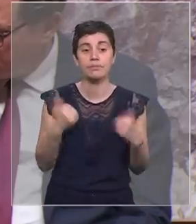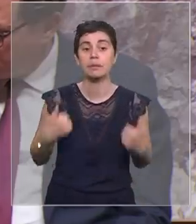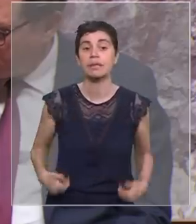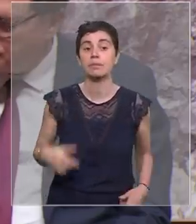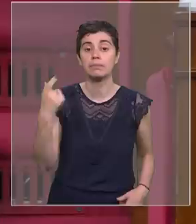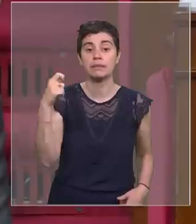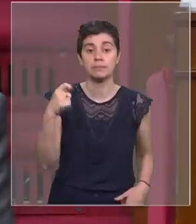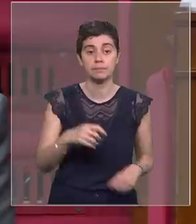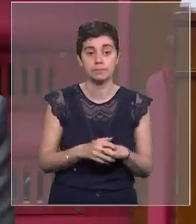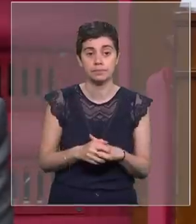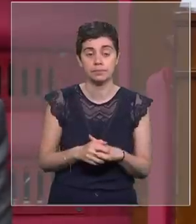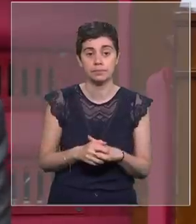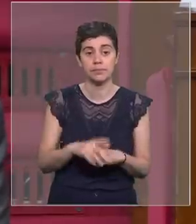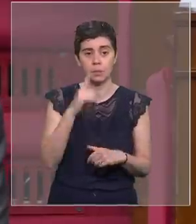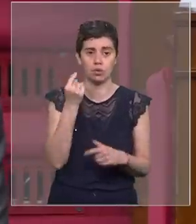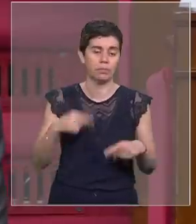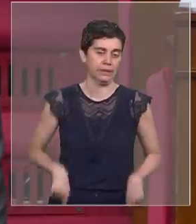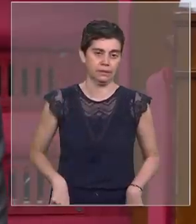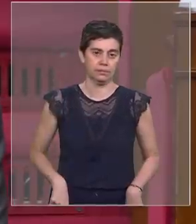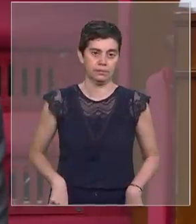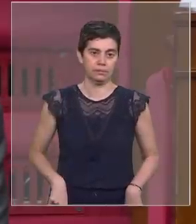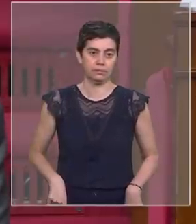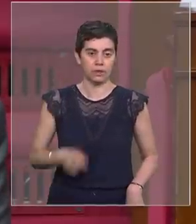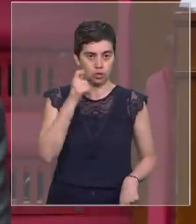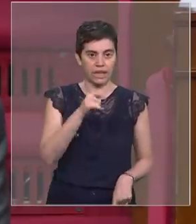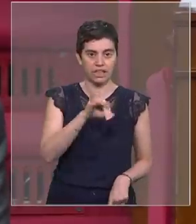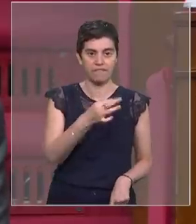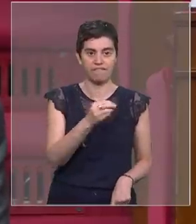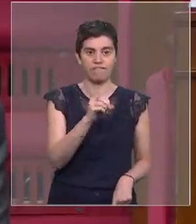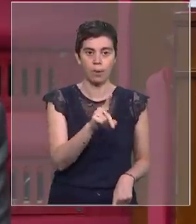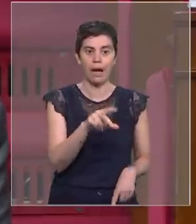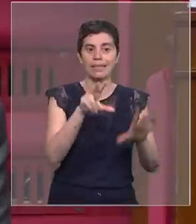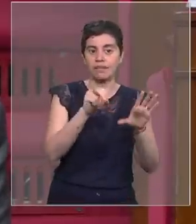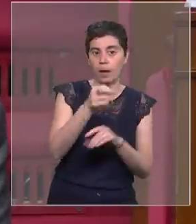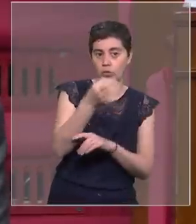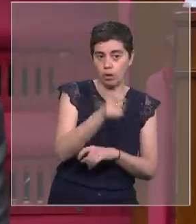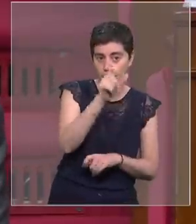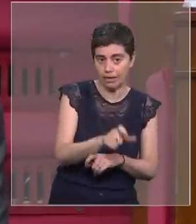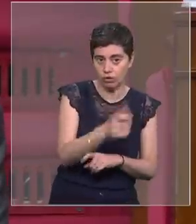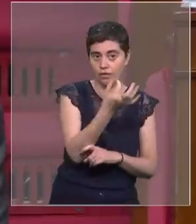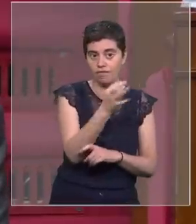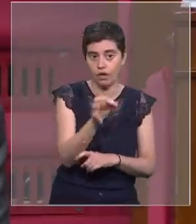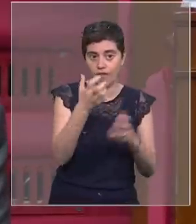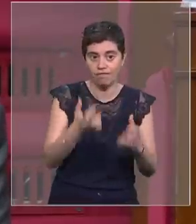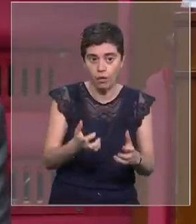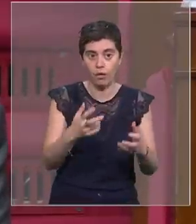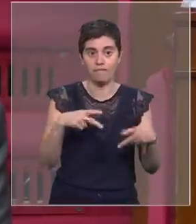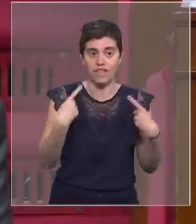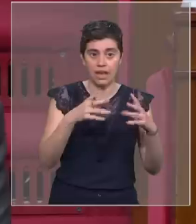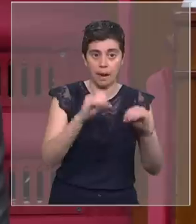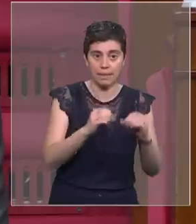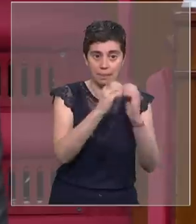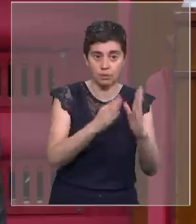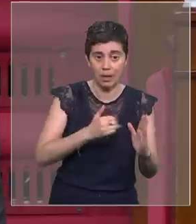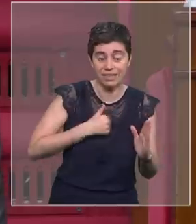Présidente, Monsieur le ministre, sondage IFOP, 80% des Français aspirent à vivre dans une maison individuelle.